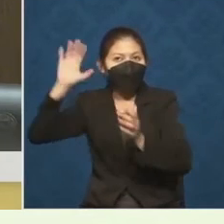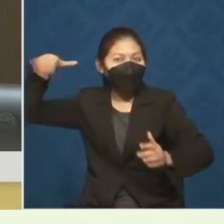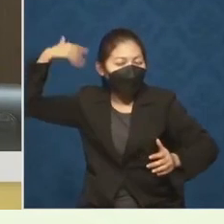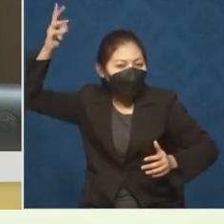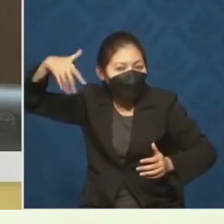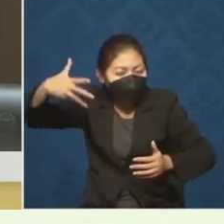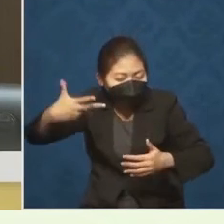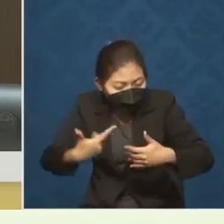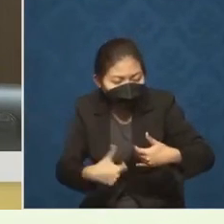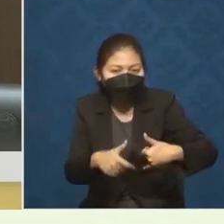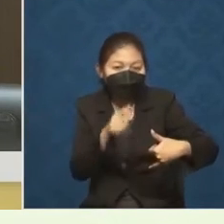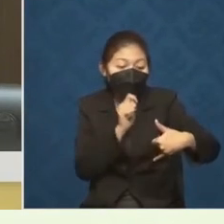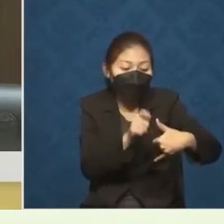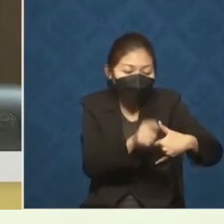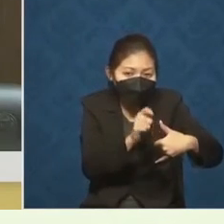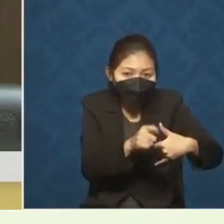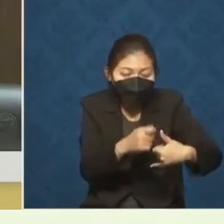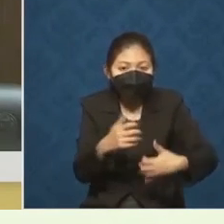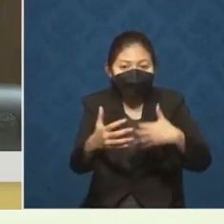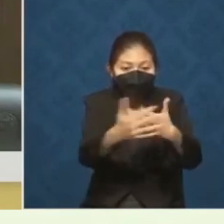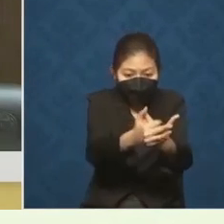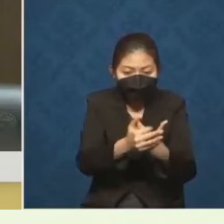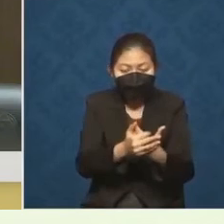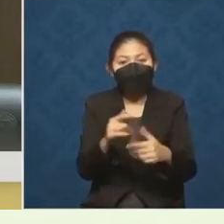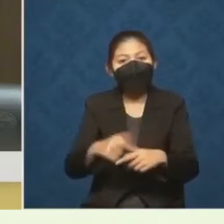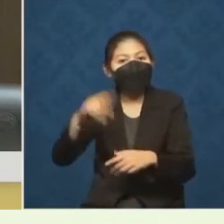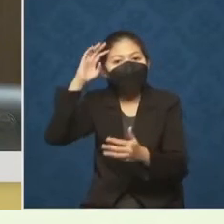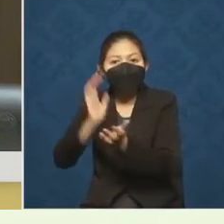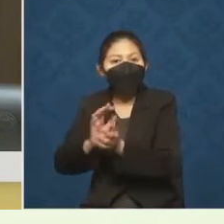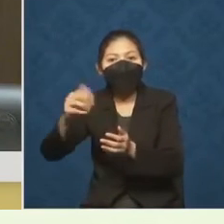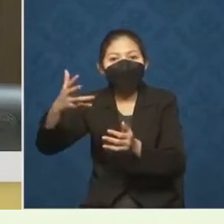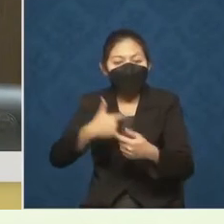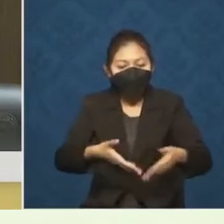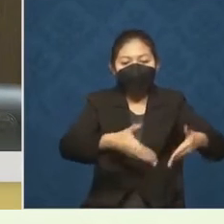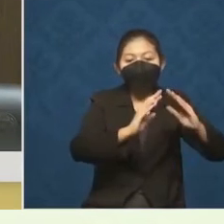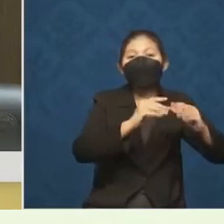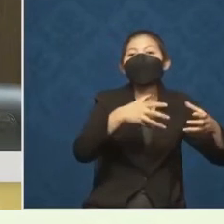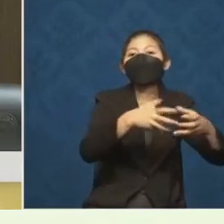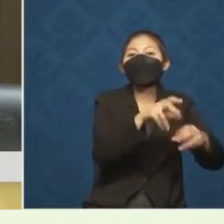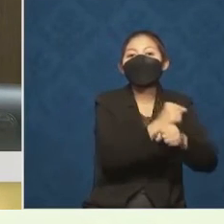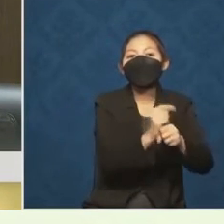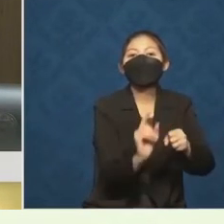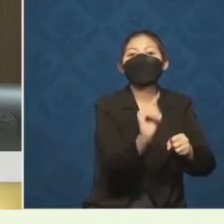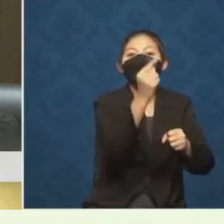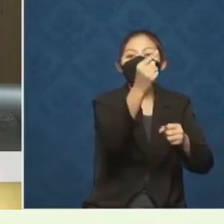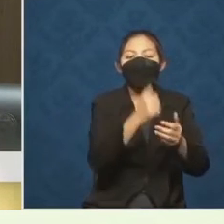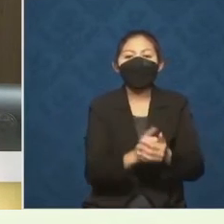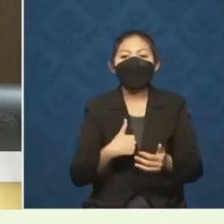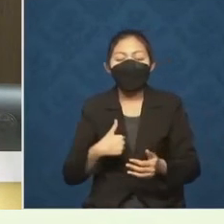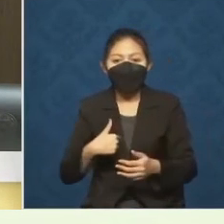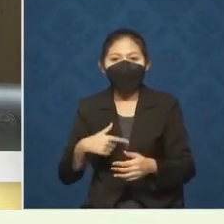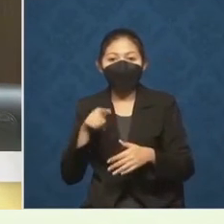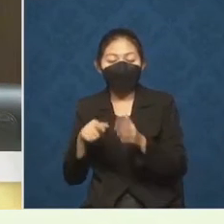มเนี่ยไม่ใช้นะครับกลับไปตั้งหน่วยงานขึ้นมาใหม่นะครับคดีที่ผมจับที่บุรีรัมย์11ล้านนะ